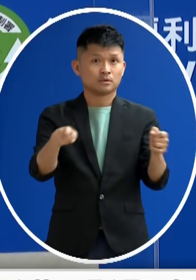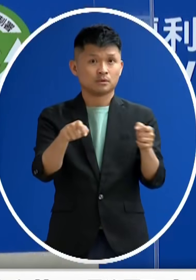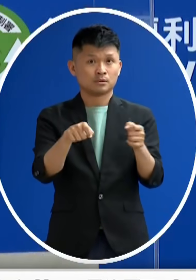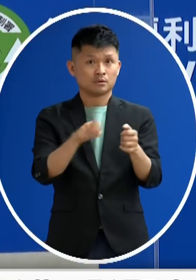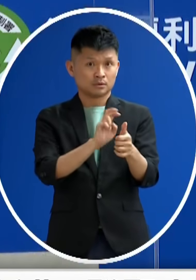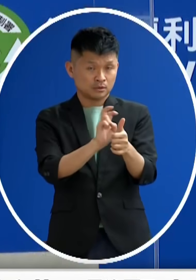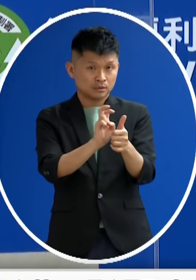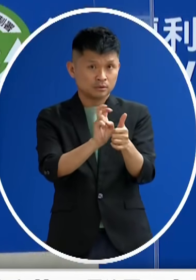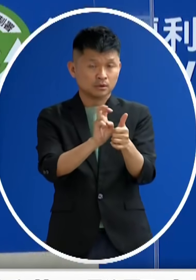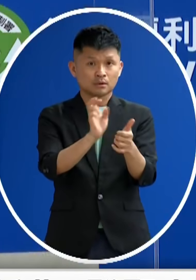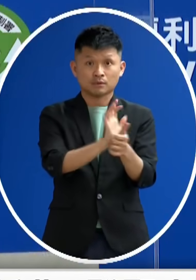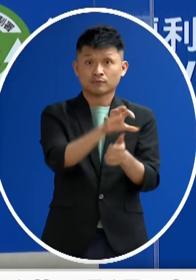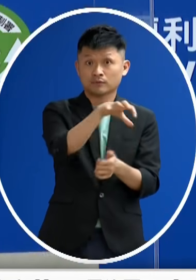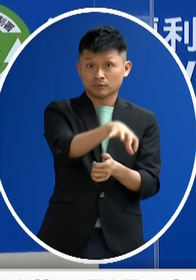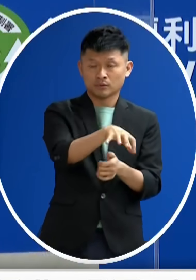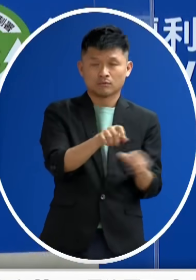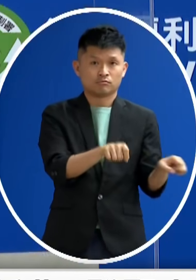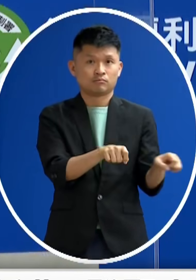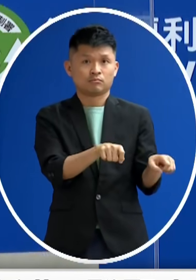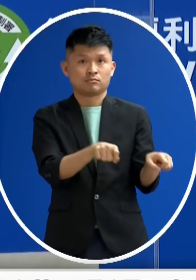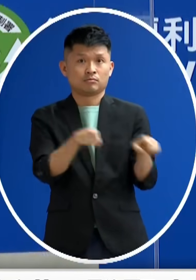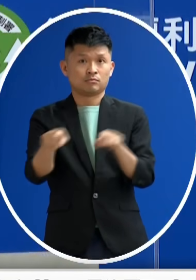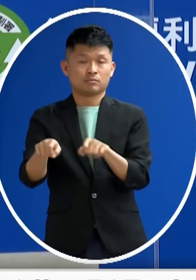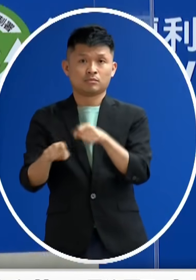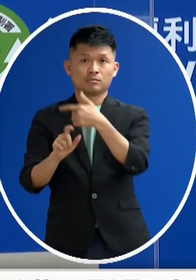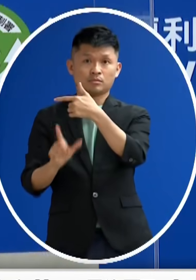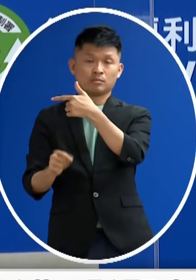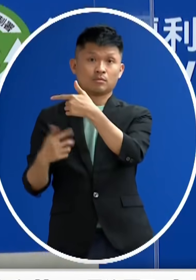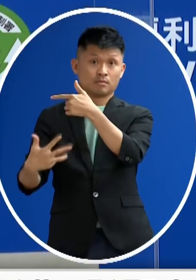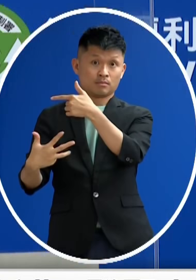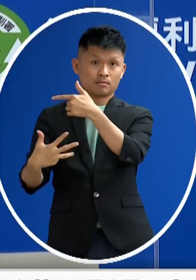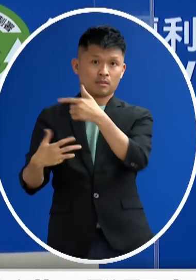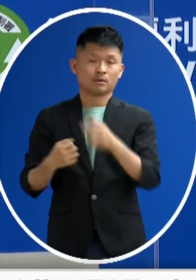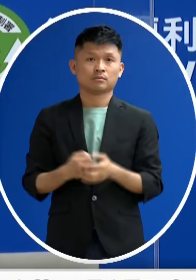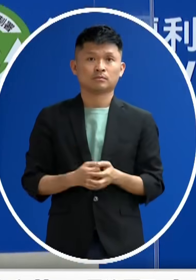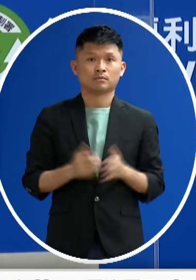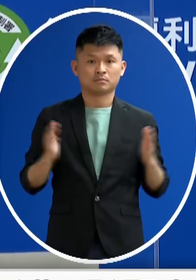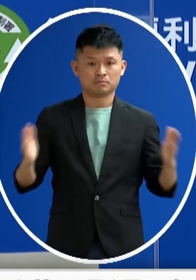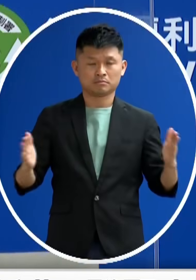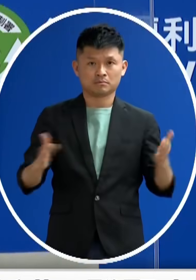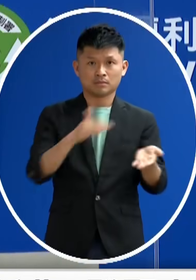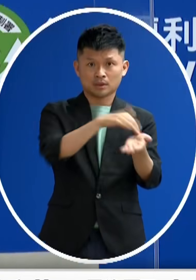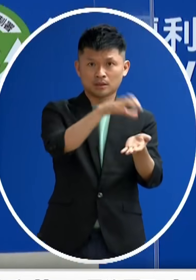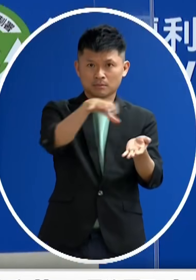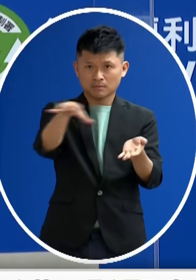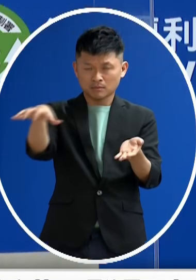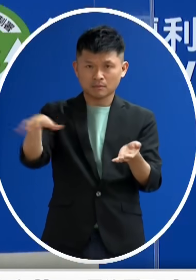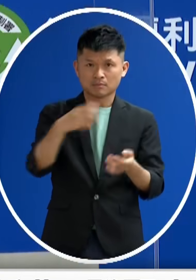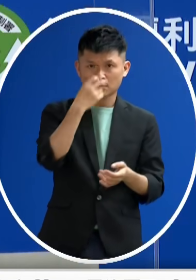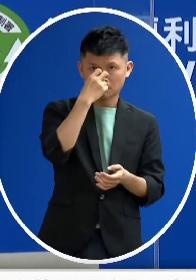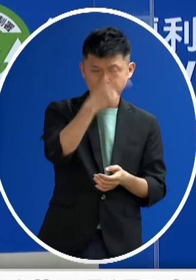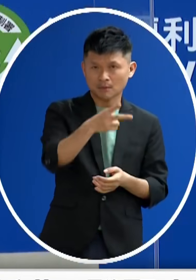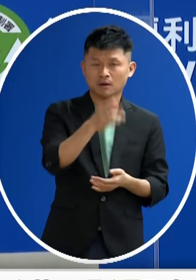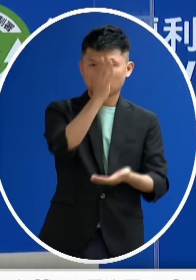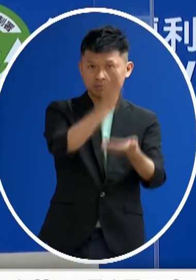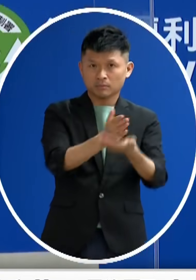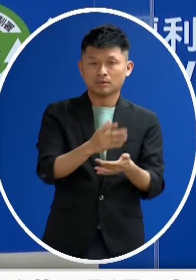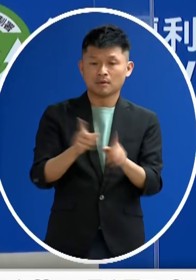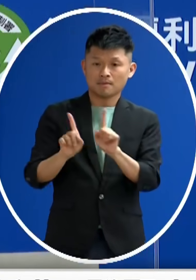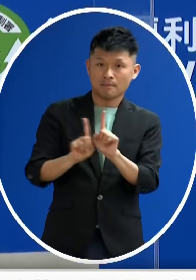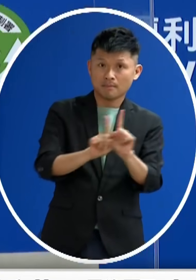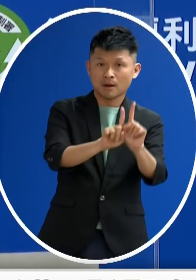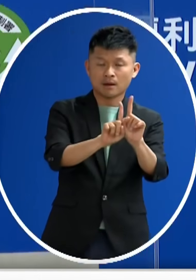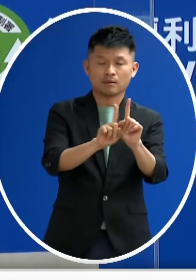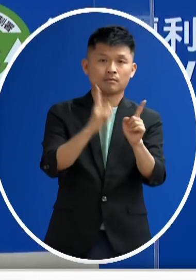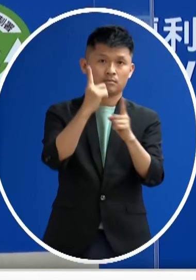延伸到6月8日，除例外情形停止开放探病及探视，陪伴者